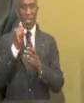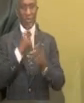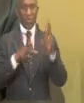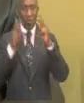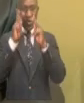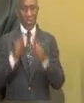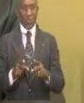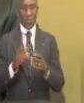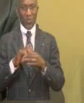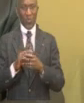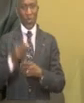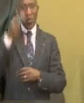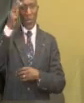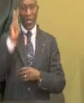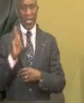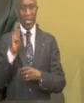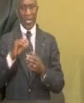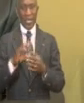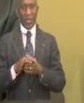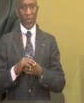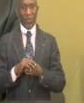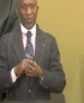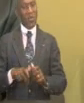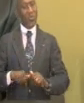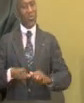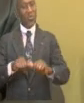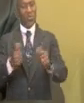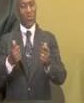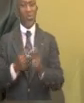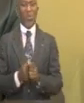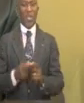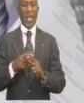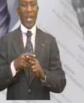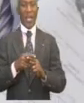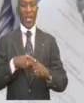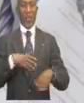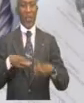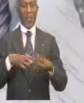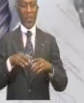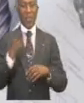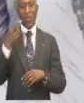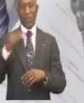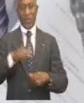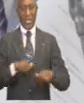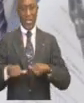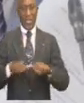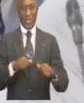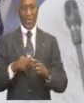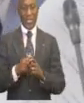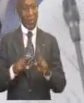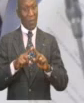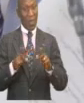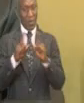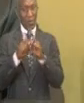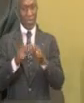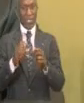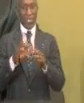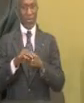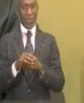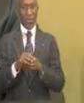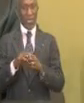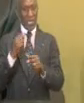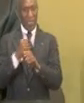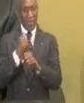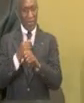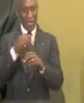librement à ses occupations et de collaborer étroitement avec les services de sécurité pour dénoncer les pêcheurs à